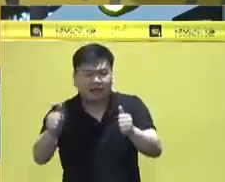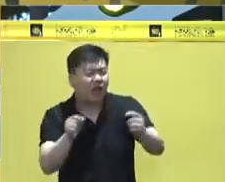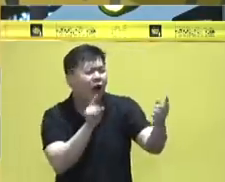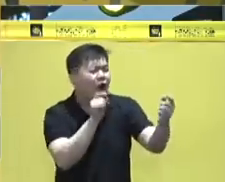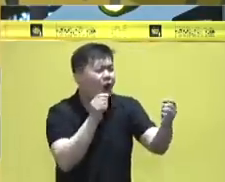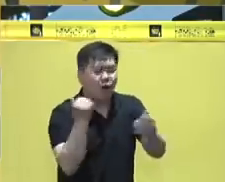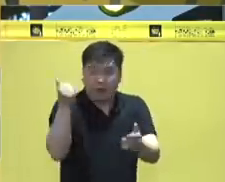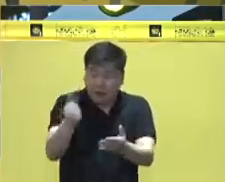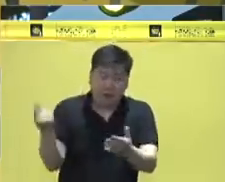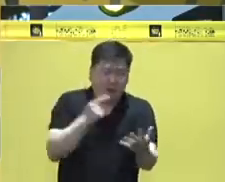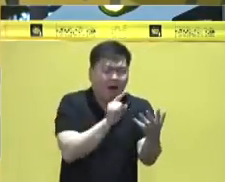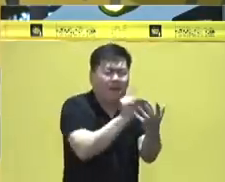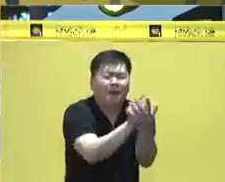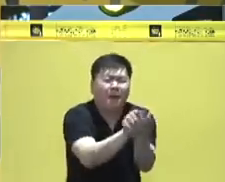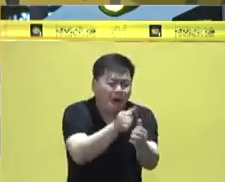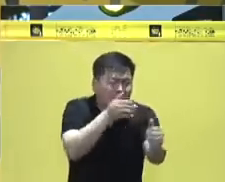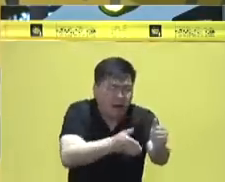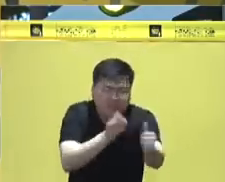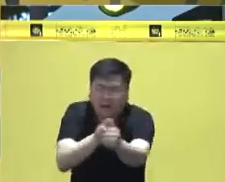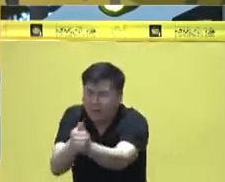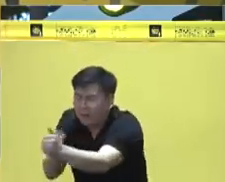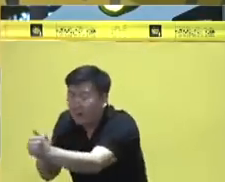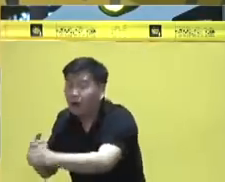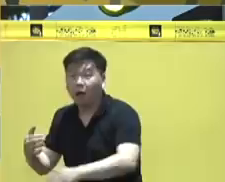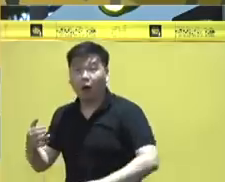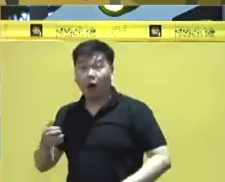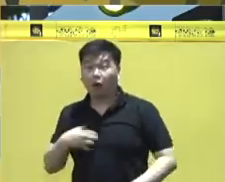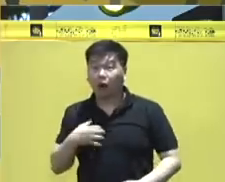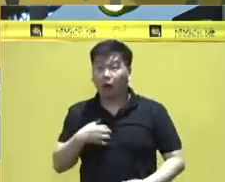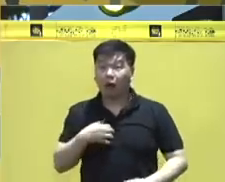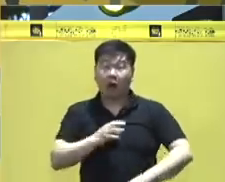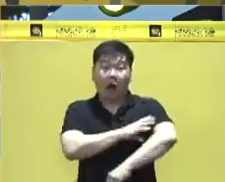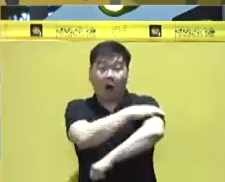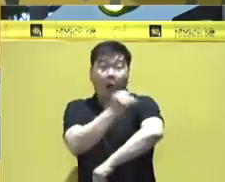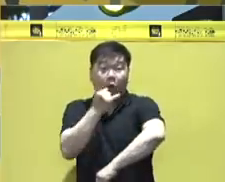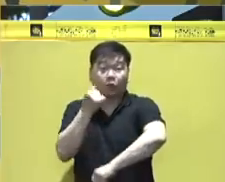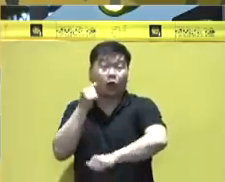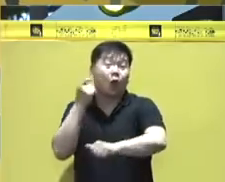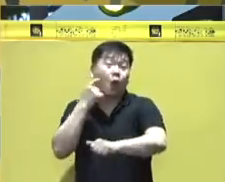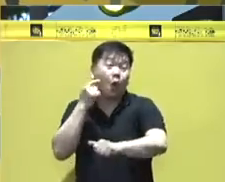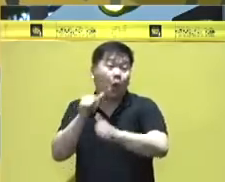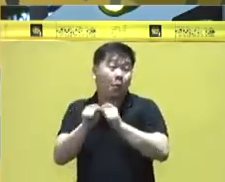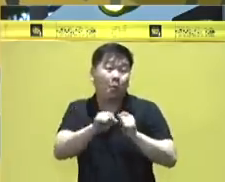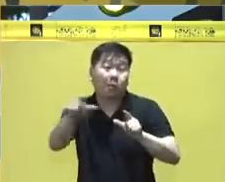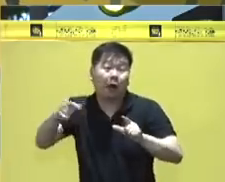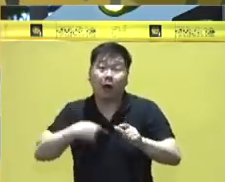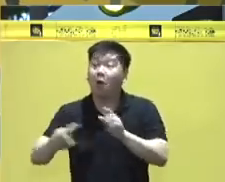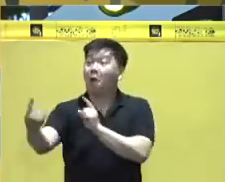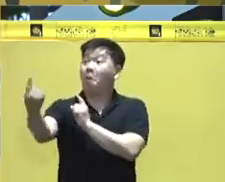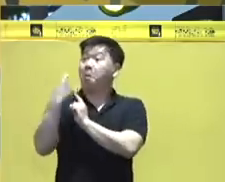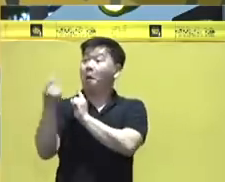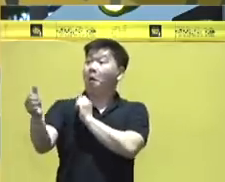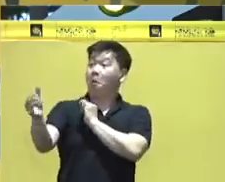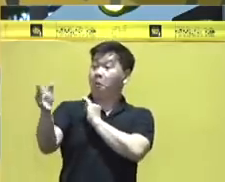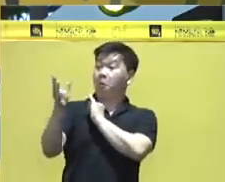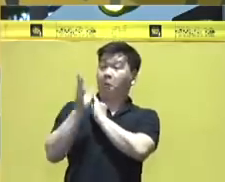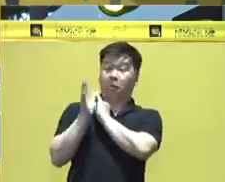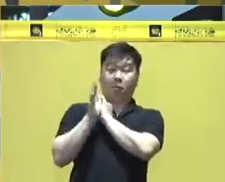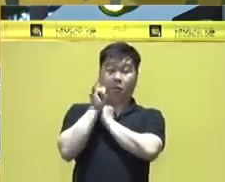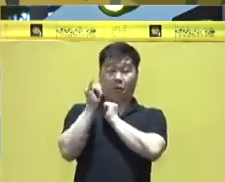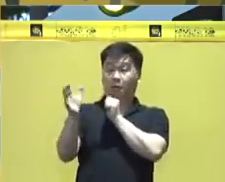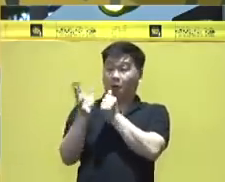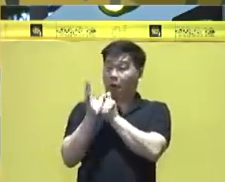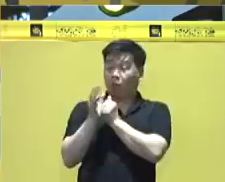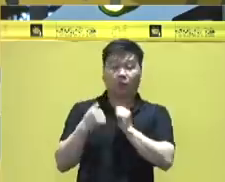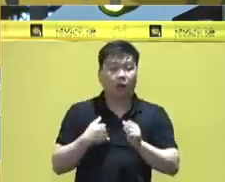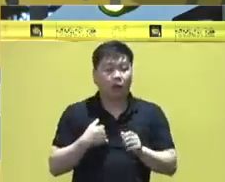국회의원들을. 저는 사실 뭐 실세는 아니었는데 실세로 허소문이 나가지고 저한테도 많이 오셨어요. 그 저는 그 문제 관여를